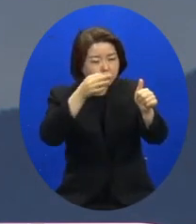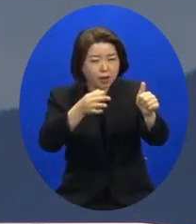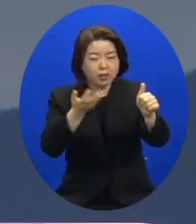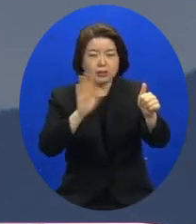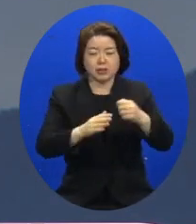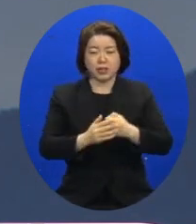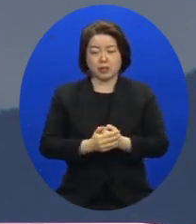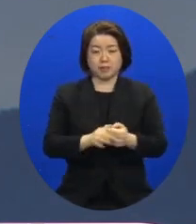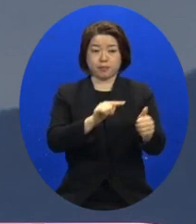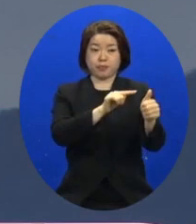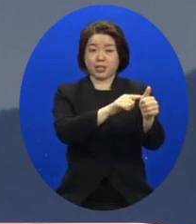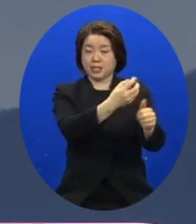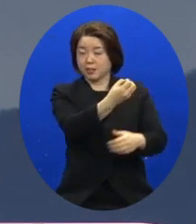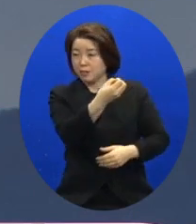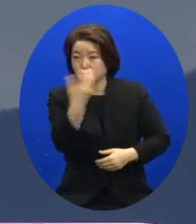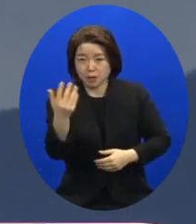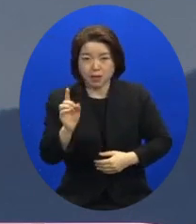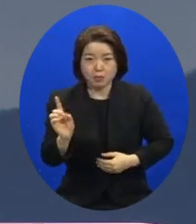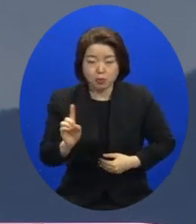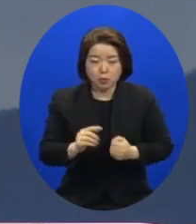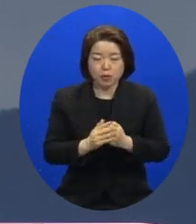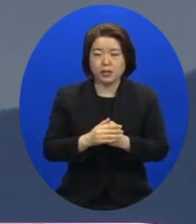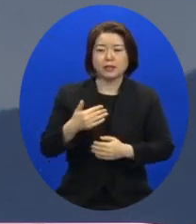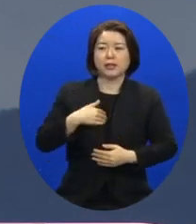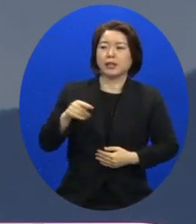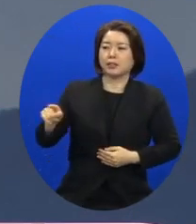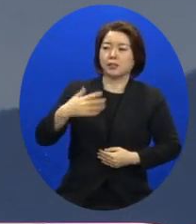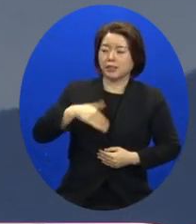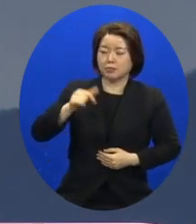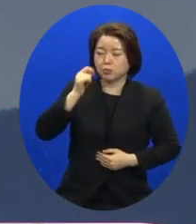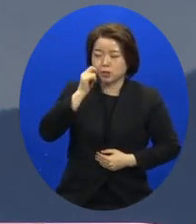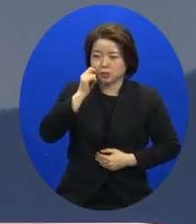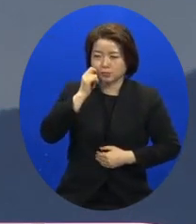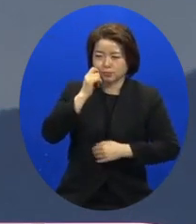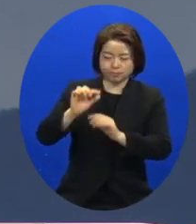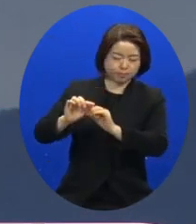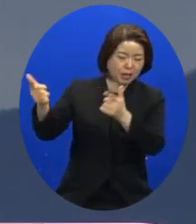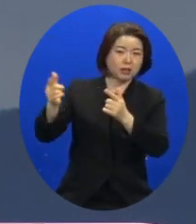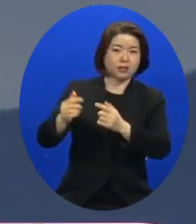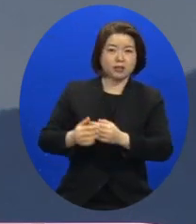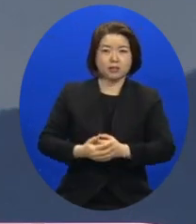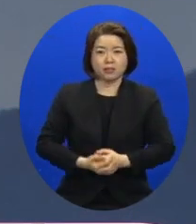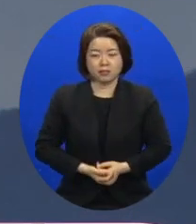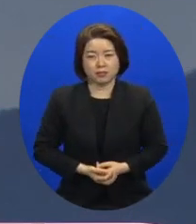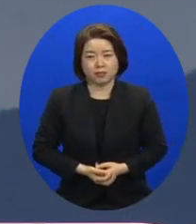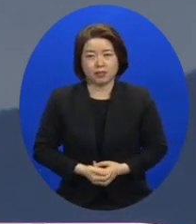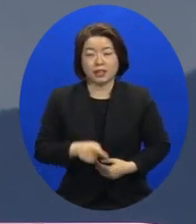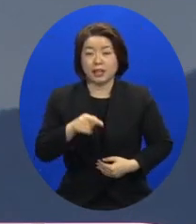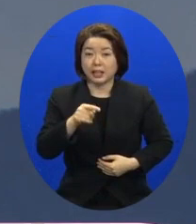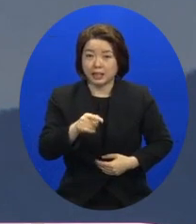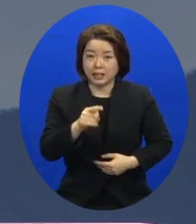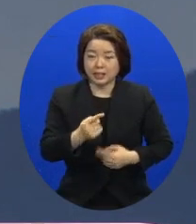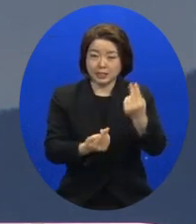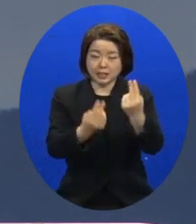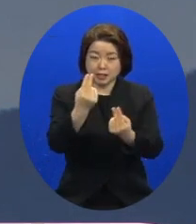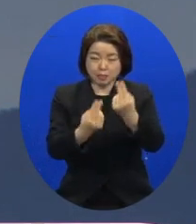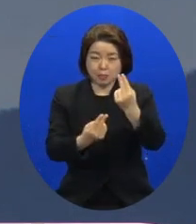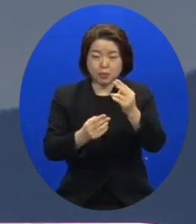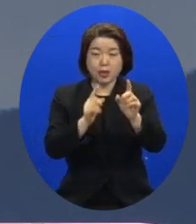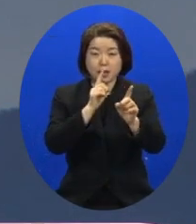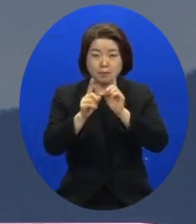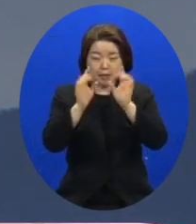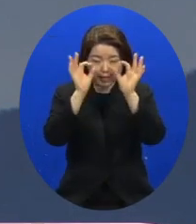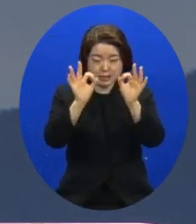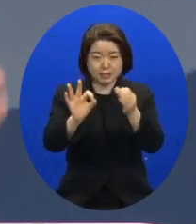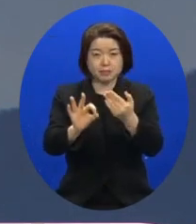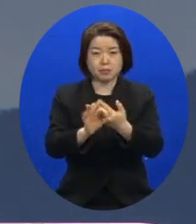알지 못한다. 냉정하게 말을 하더라는 거죠. 자, 이 비유의 말씀은